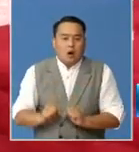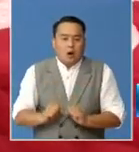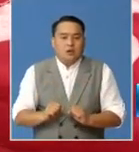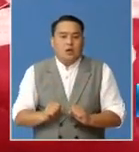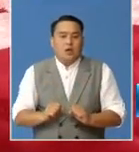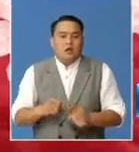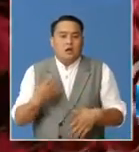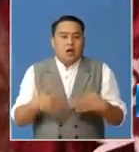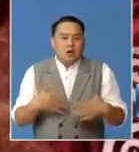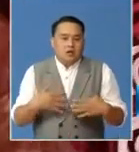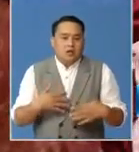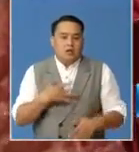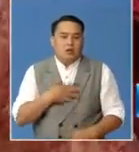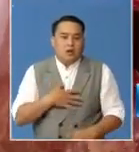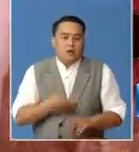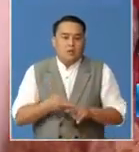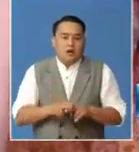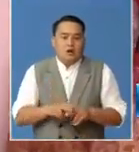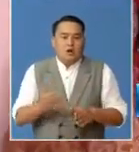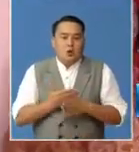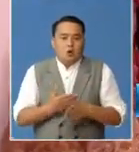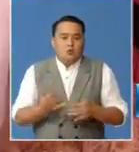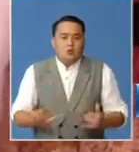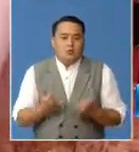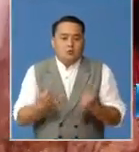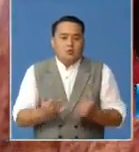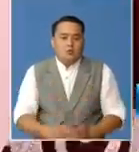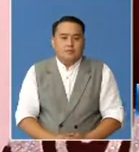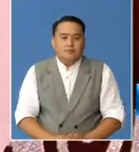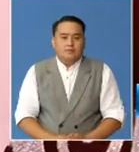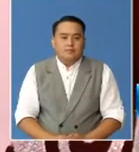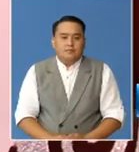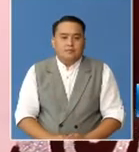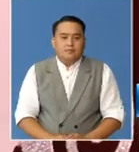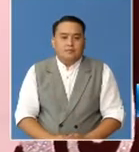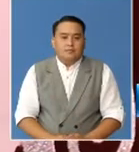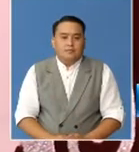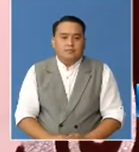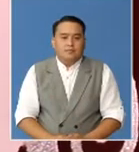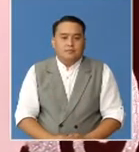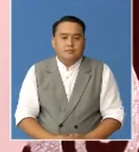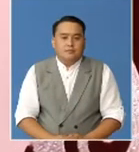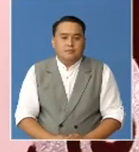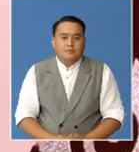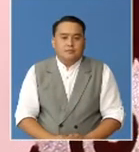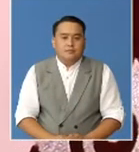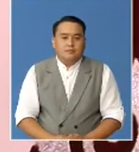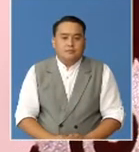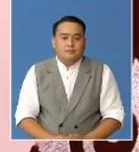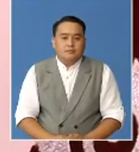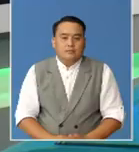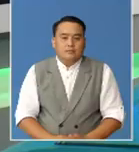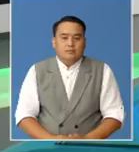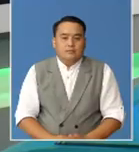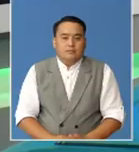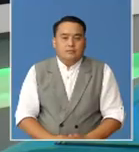шеккен нәзік жандарға көмек көрсету бағыттары бойынша жұмыс істеп келеді. Атамұра Мұратұлы, Ғабит Қабдырахман, Жетісу арнасы, Ескелді ауданынан.